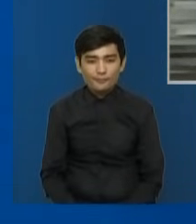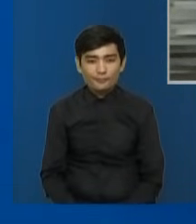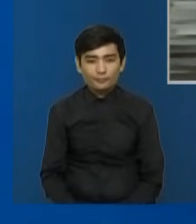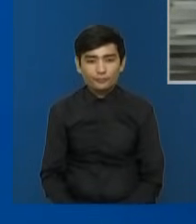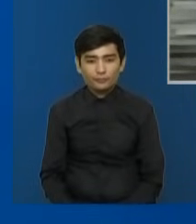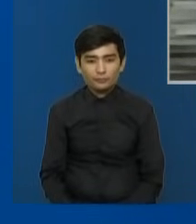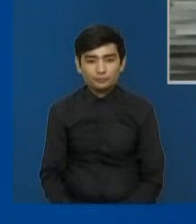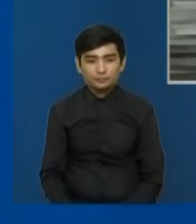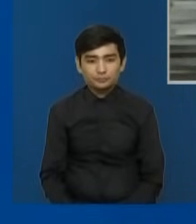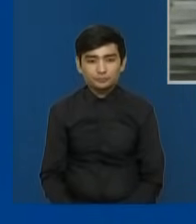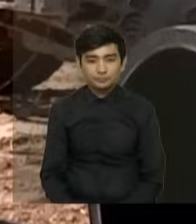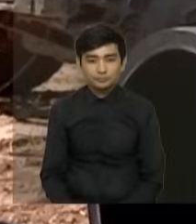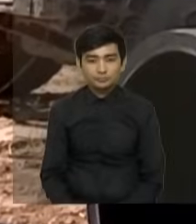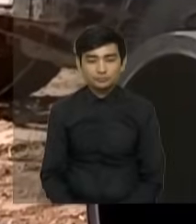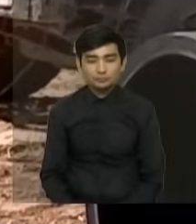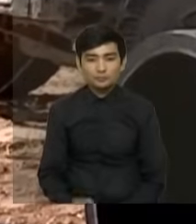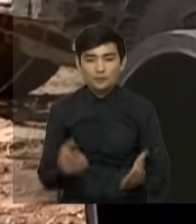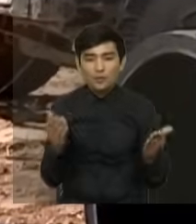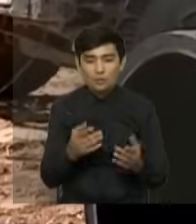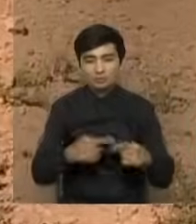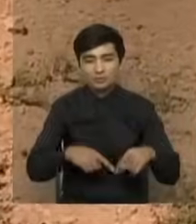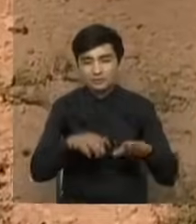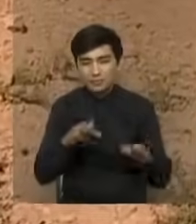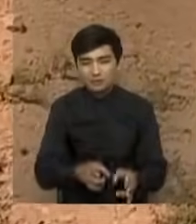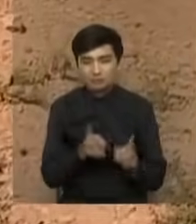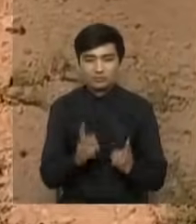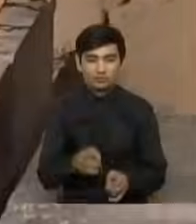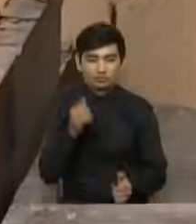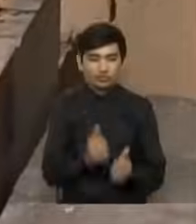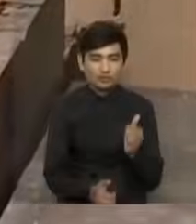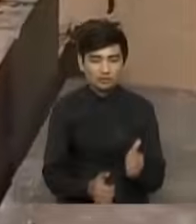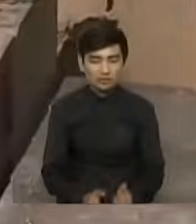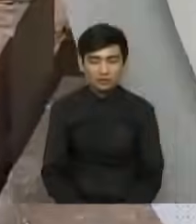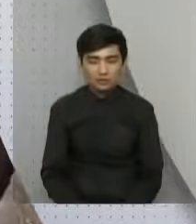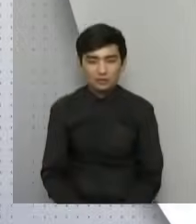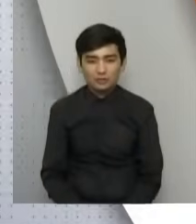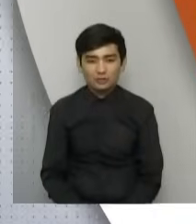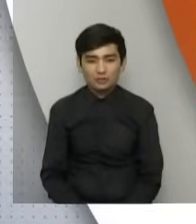и продолжать нарушать. В каких отраслях это происходит чаще всего?